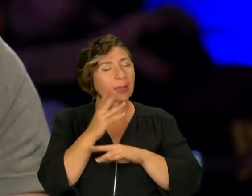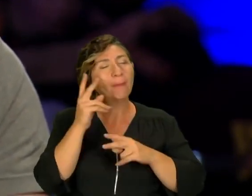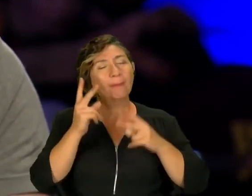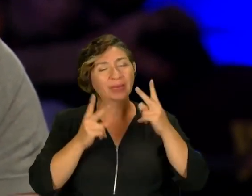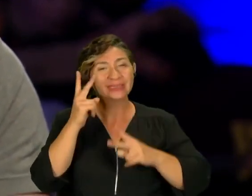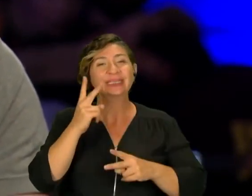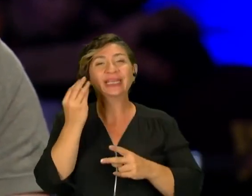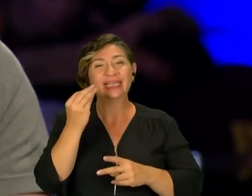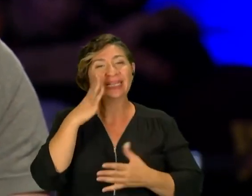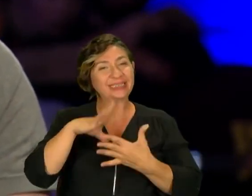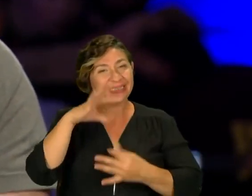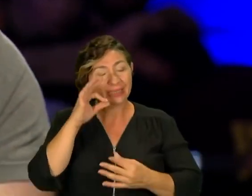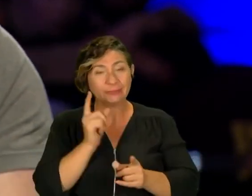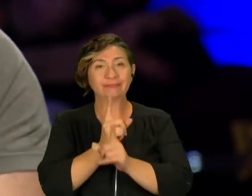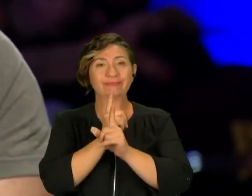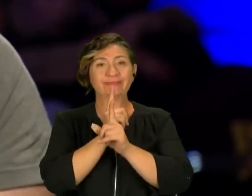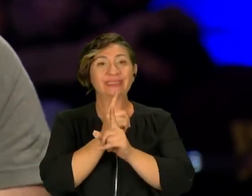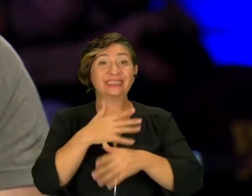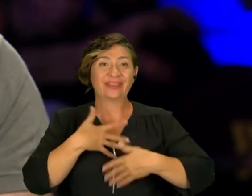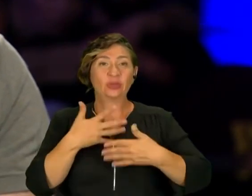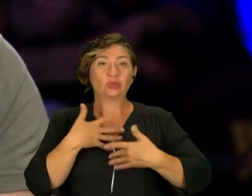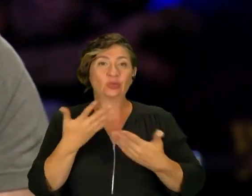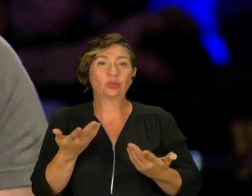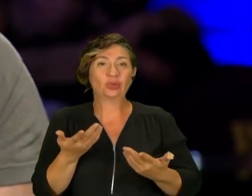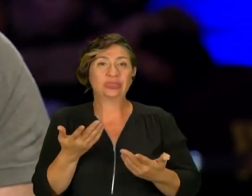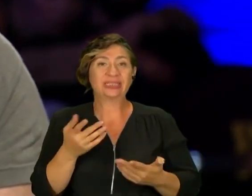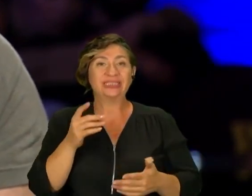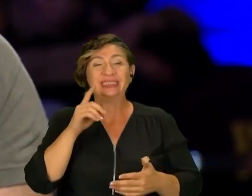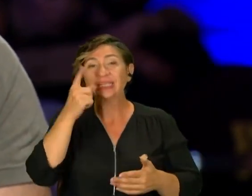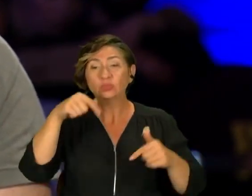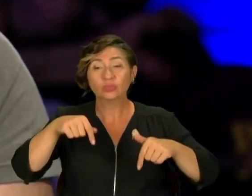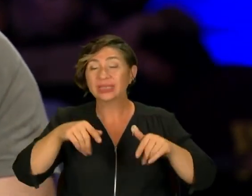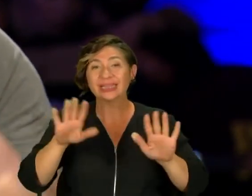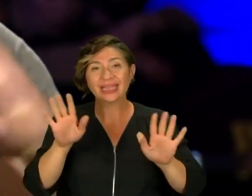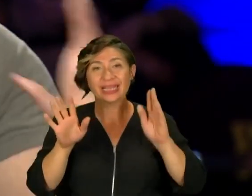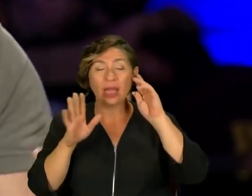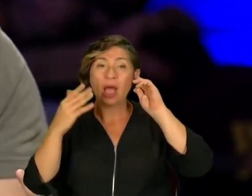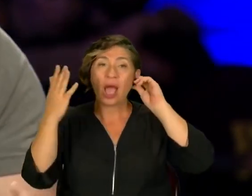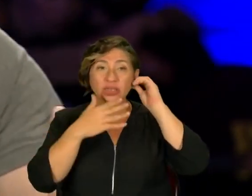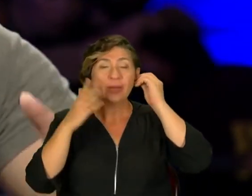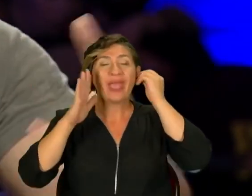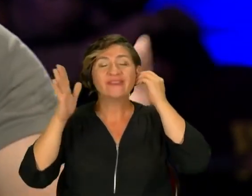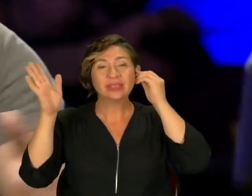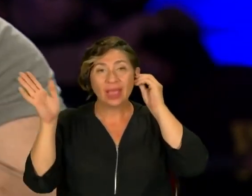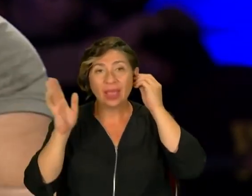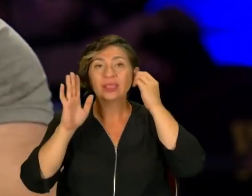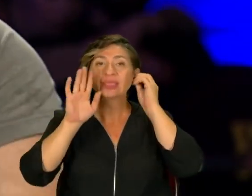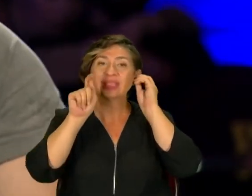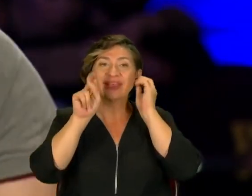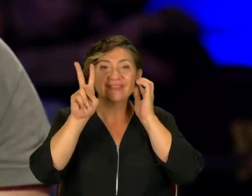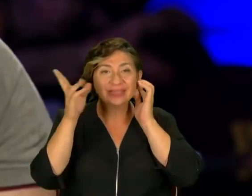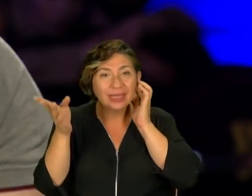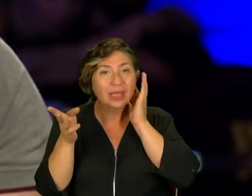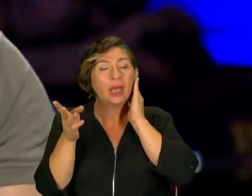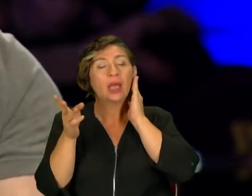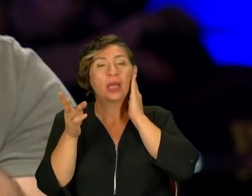iyi insanlar rastlayınca seviniyorsun. Yani sadece buradan değil, akşam evinde işte televizyonda,